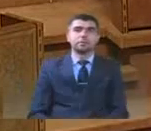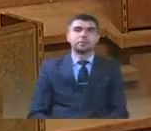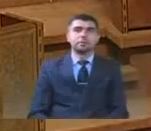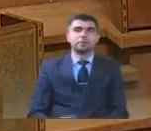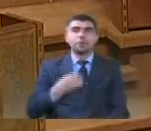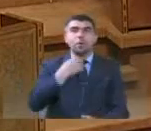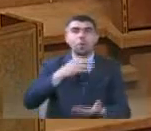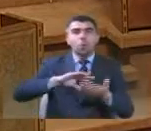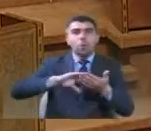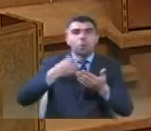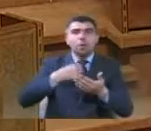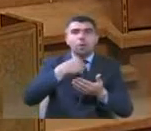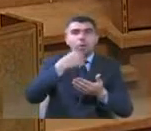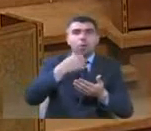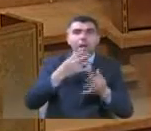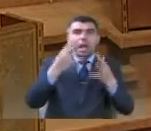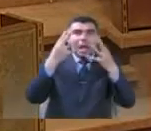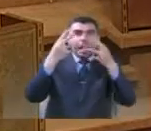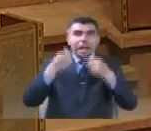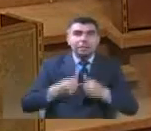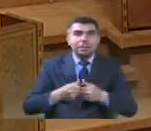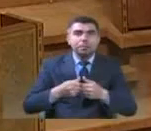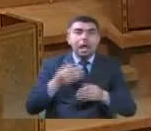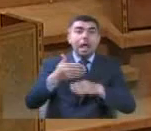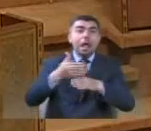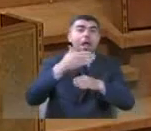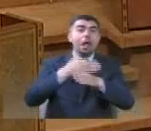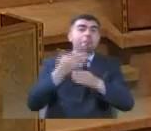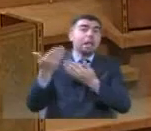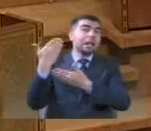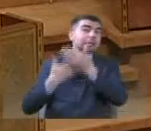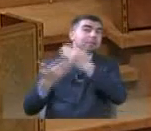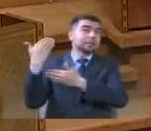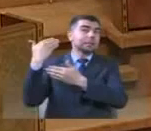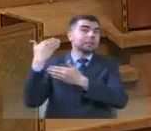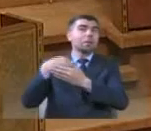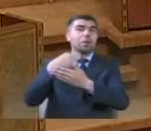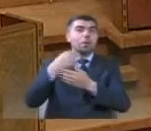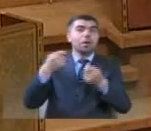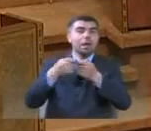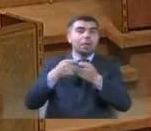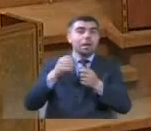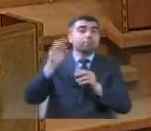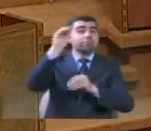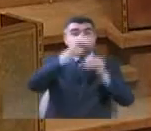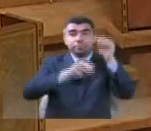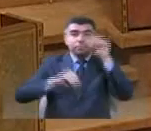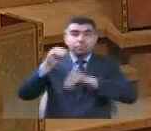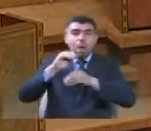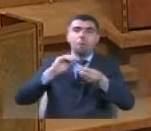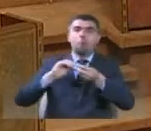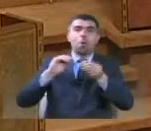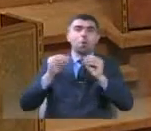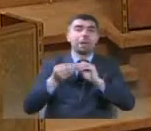لم تتركوا لنا حصيلة مشرفة في السكن، ونحن نحاول أن نعالج هذا